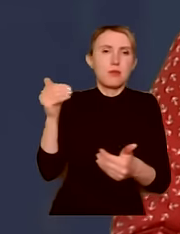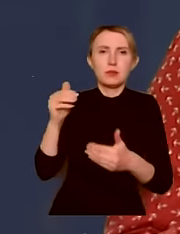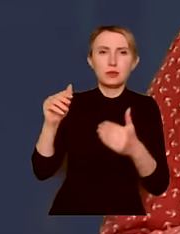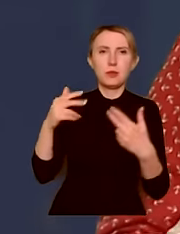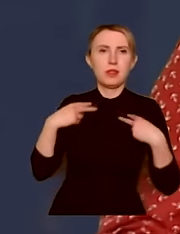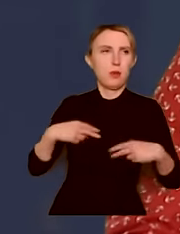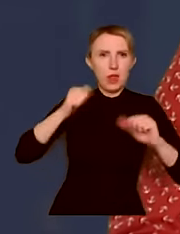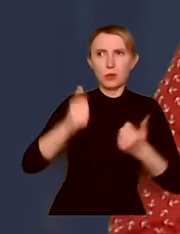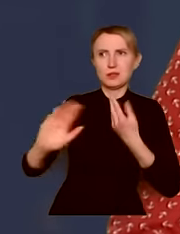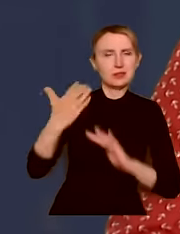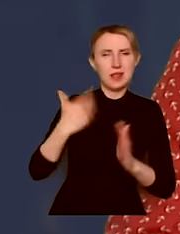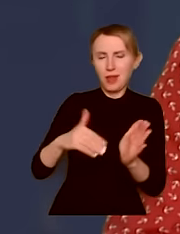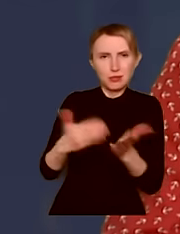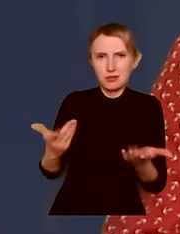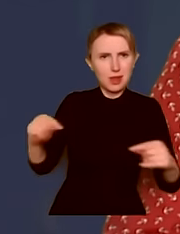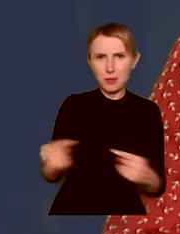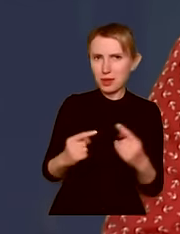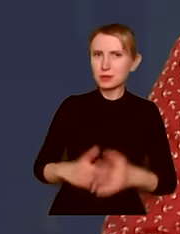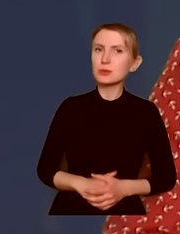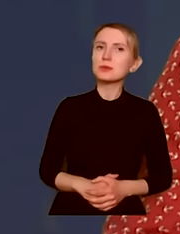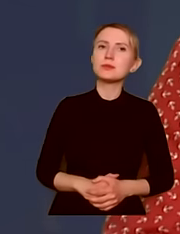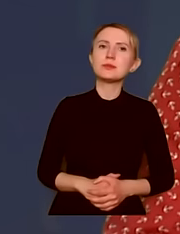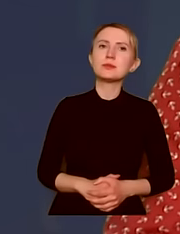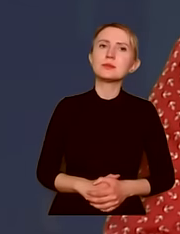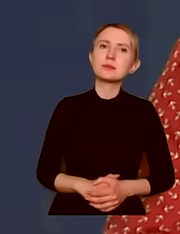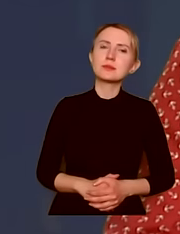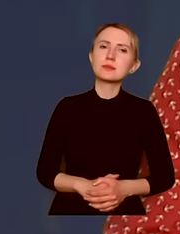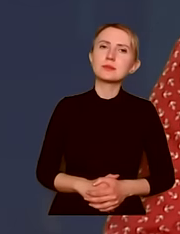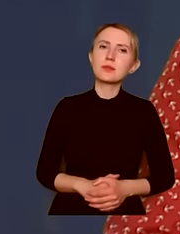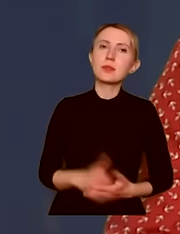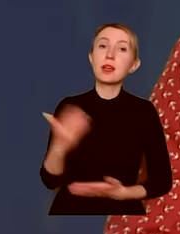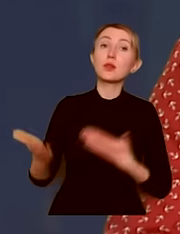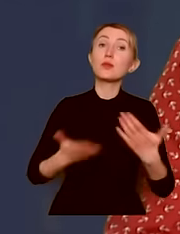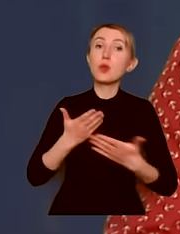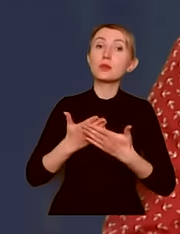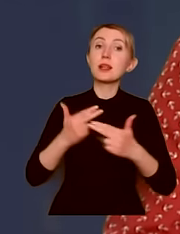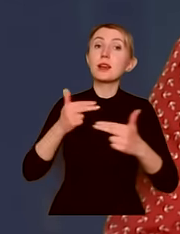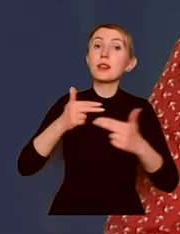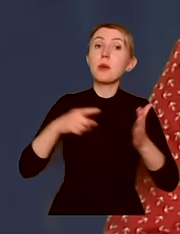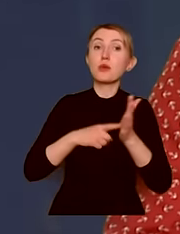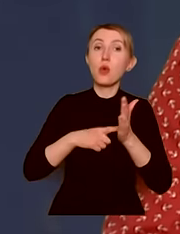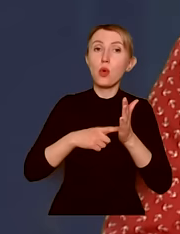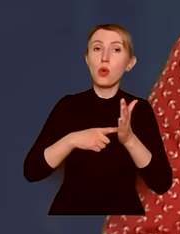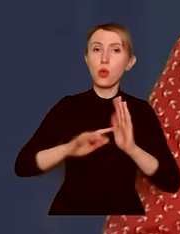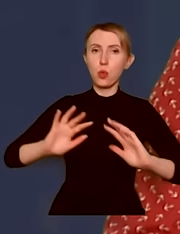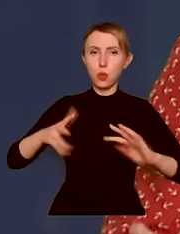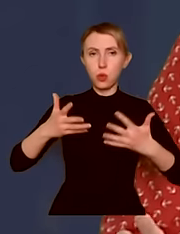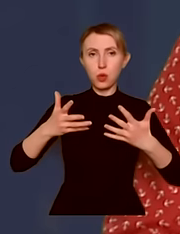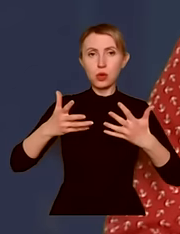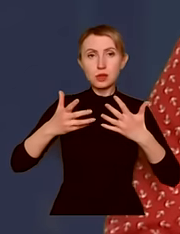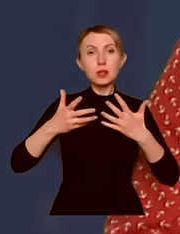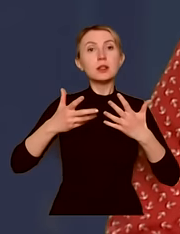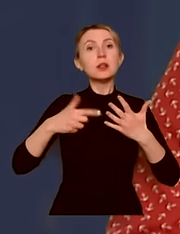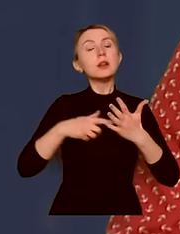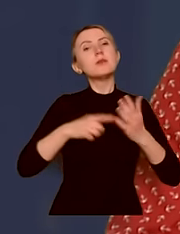a dodajmy, że to jest tematem tego wniosku i o to w ogóle w tym wniosku chodzi.